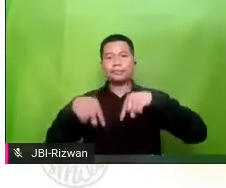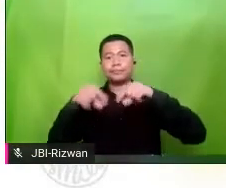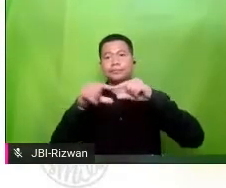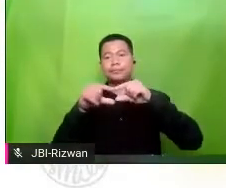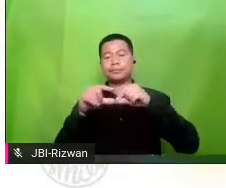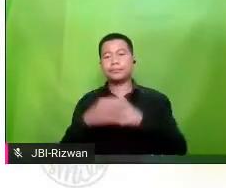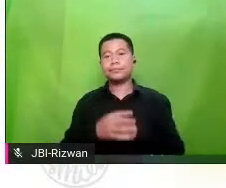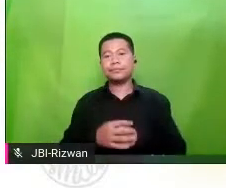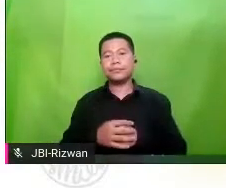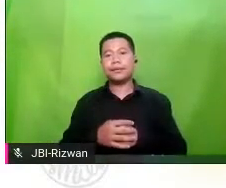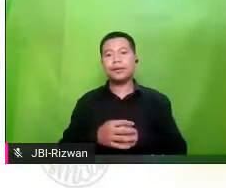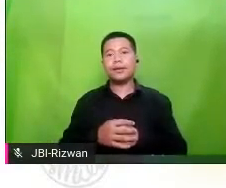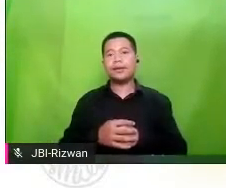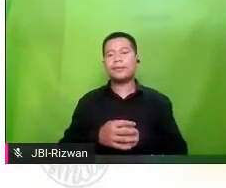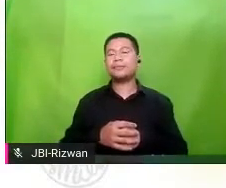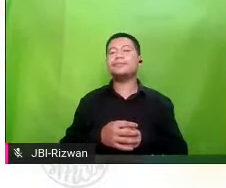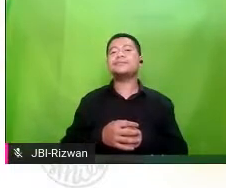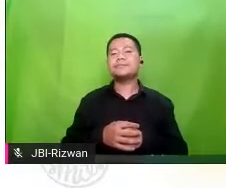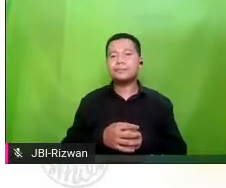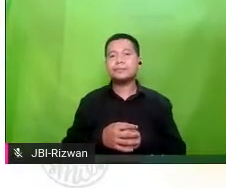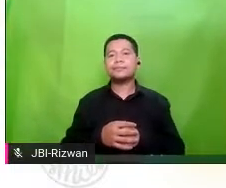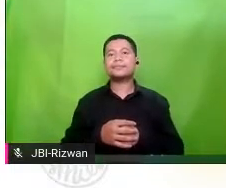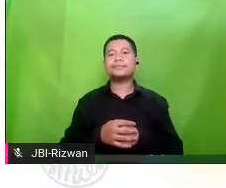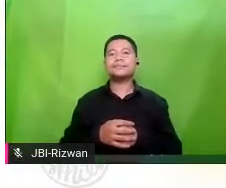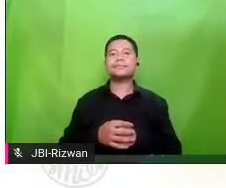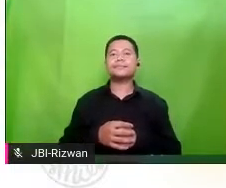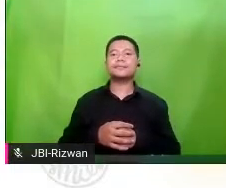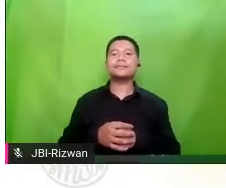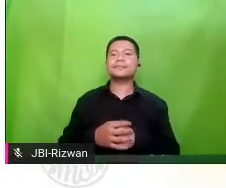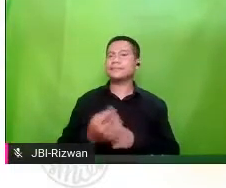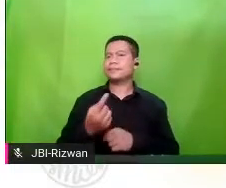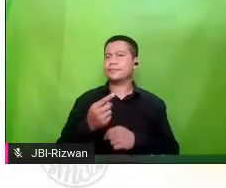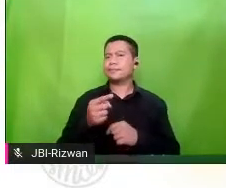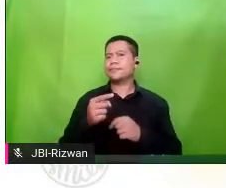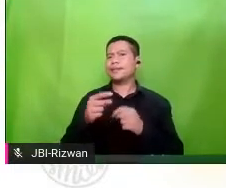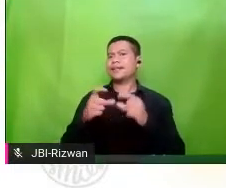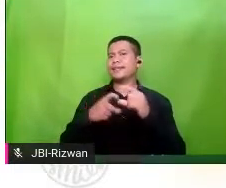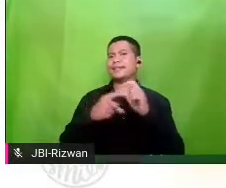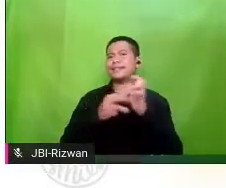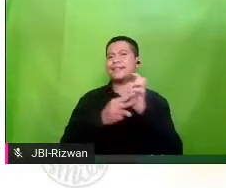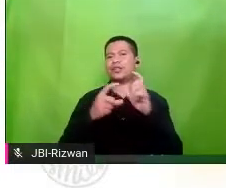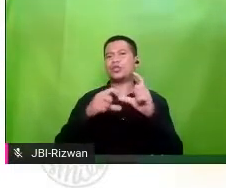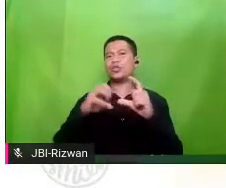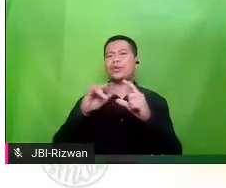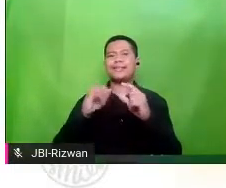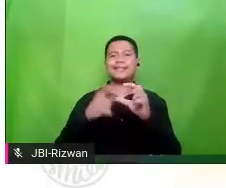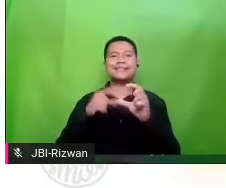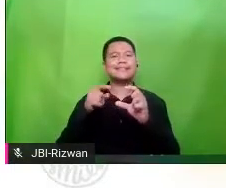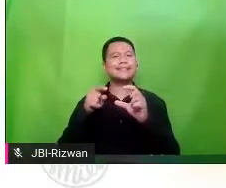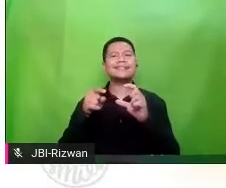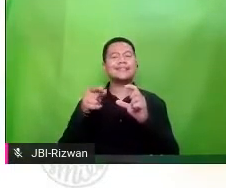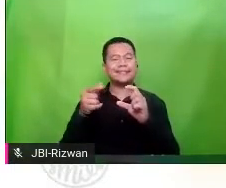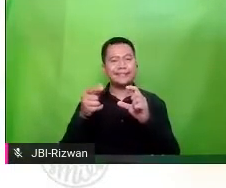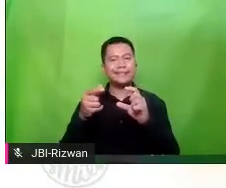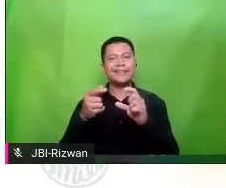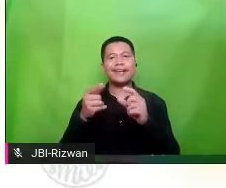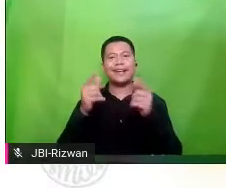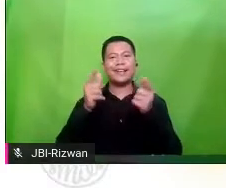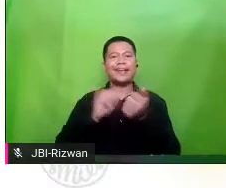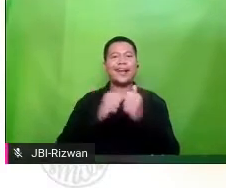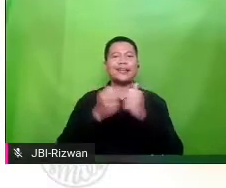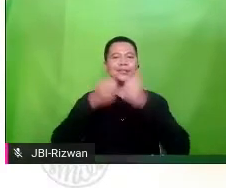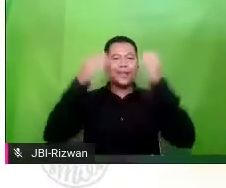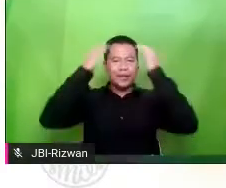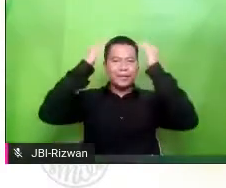kemudian kalau di kita, persepsi sensoris yang terganggu ini pada kasus autisme sering dijadikan kemudian